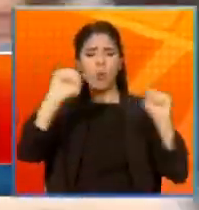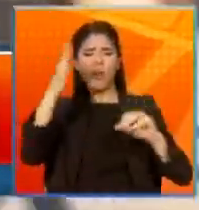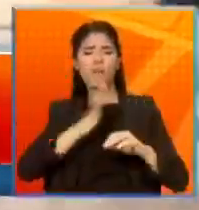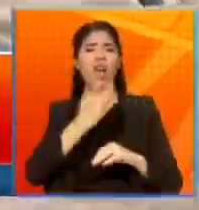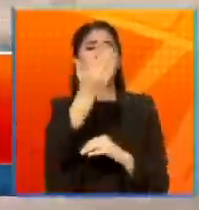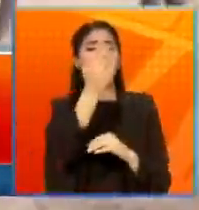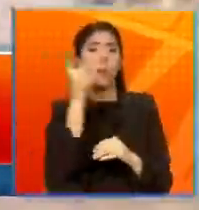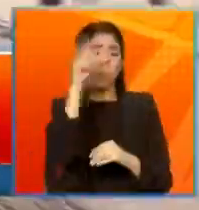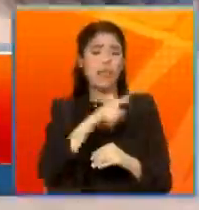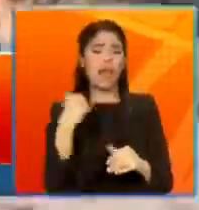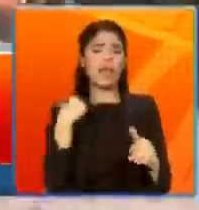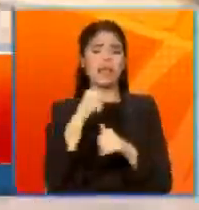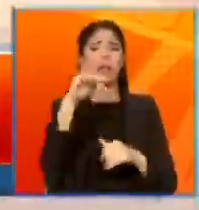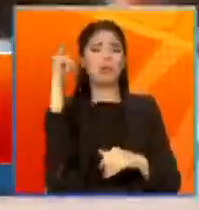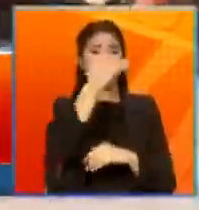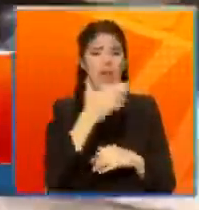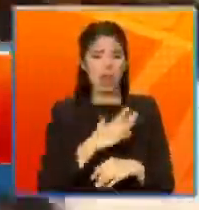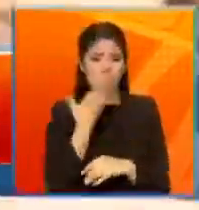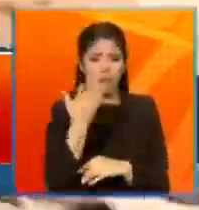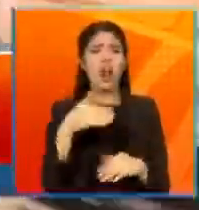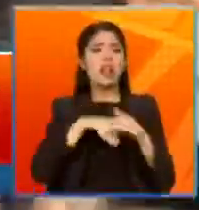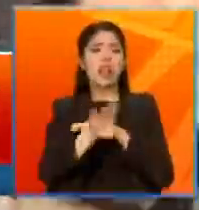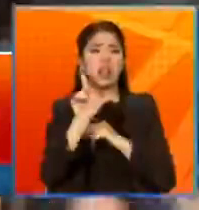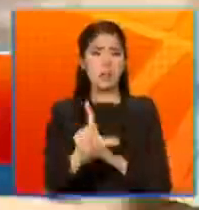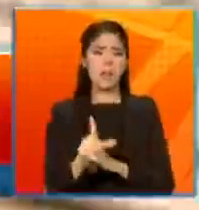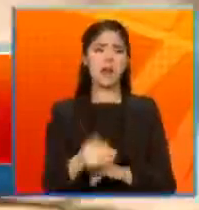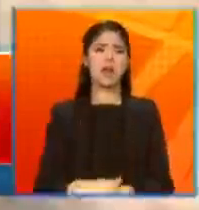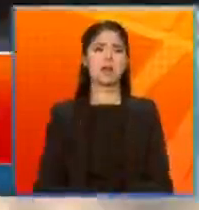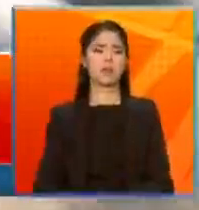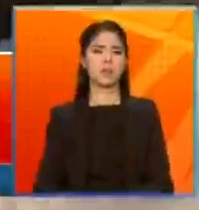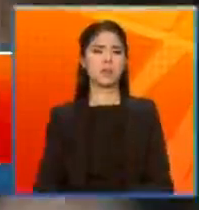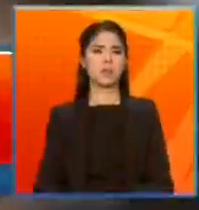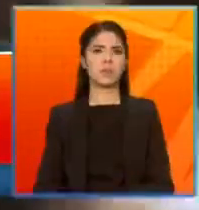geliyor. Hemen saklanmamız gerekiyor.